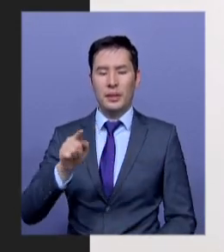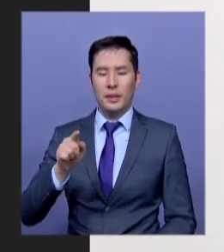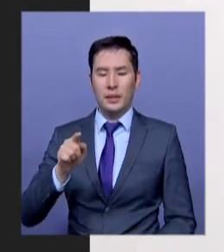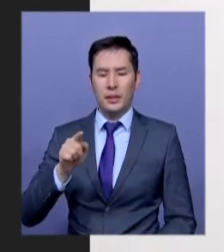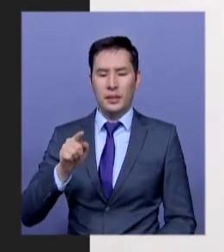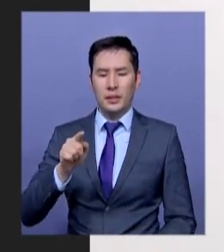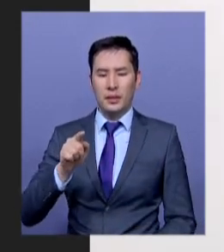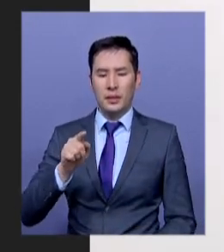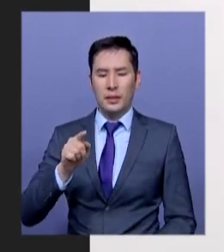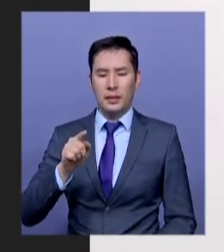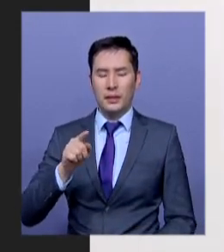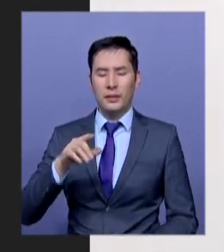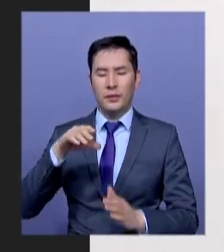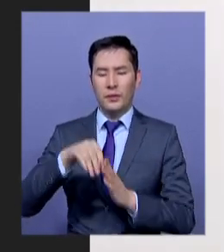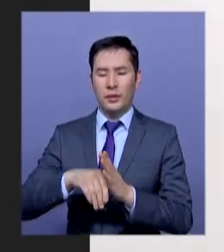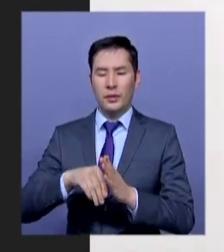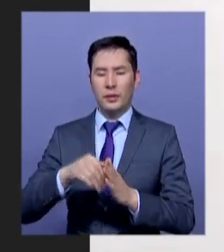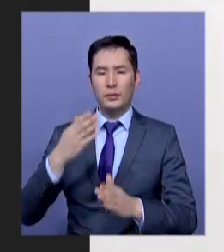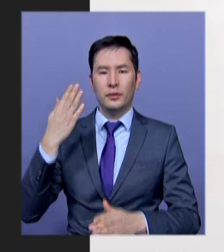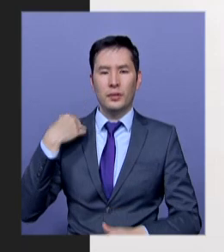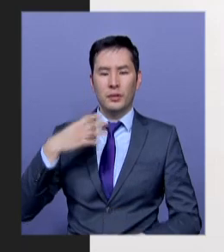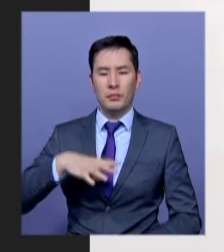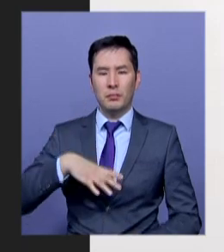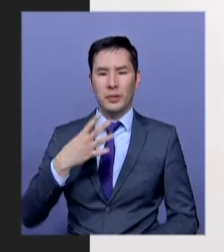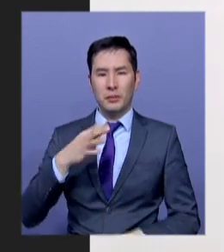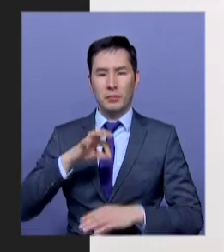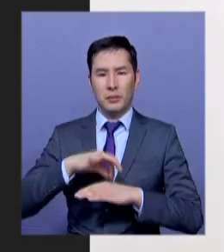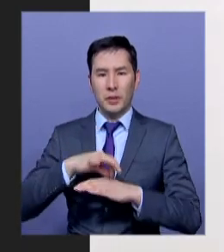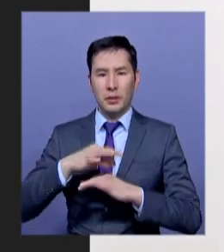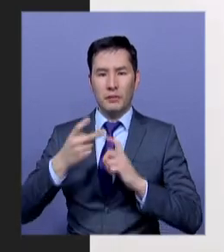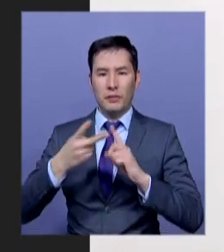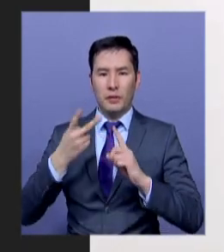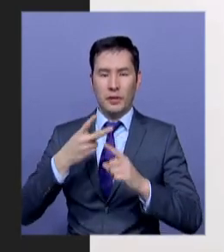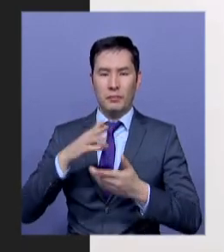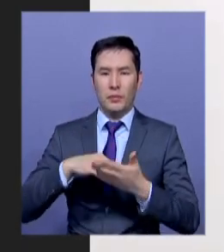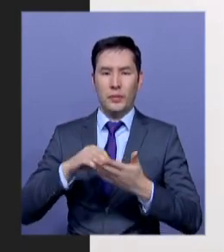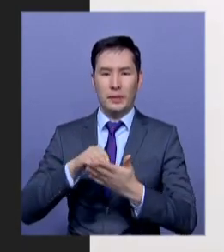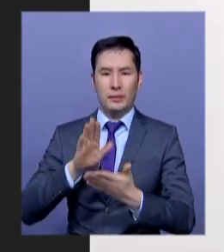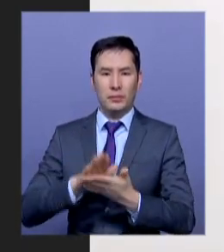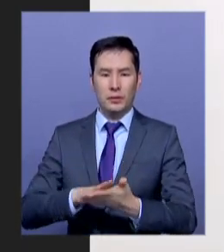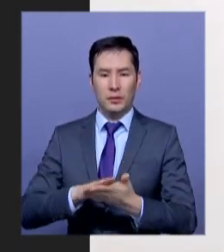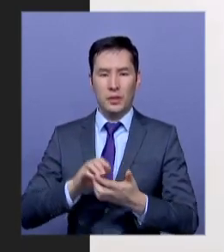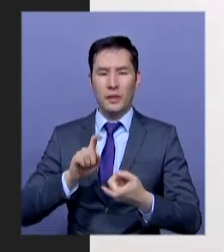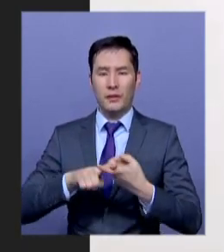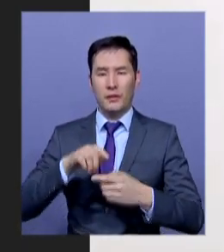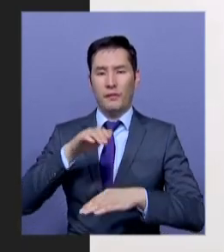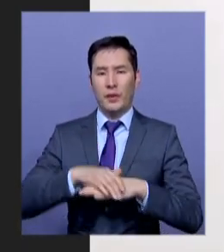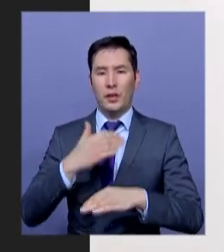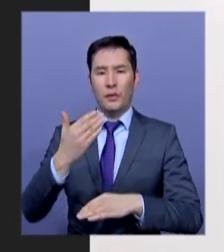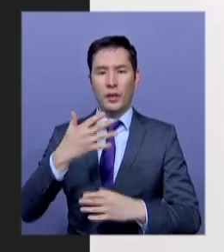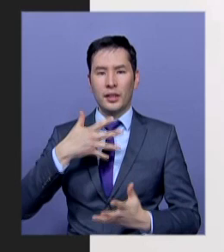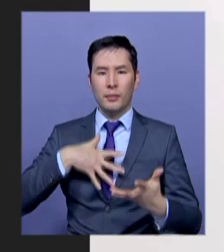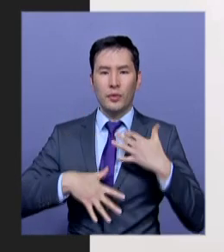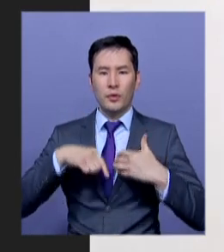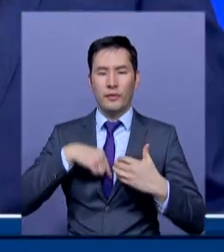сол кісілердің арасында бұрын ауырған адамдар қайтадан ауырып жатқандар жиі тіркелуде. Бұл дегеніміз иммунитеттің тұрақты